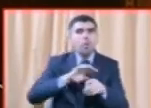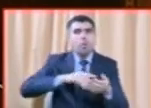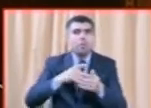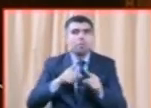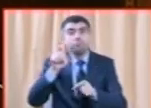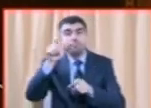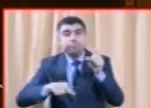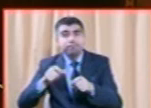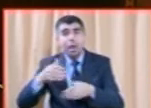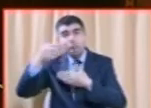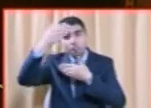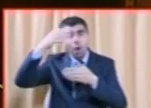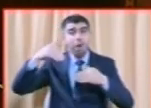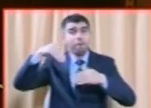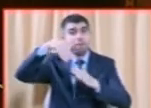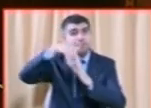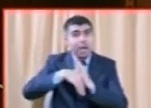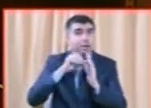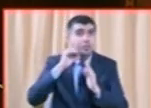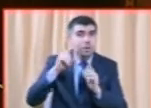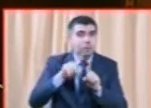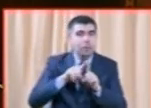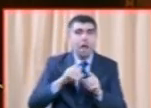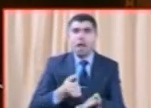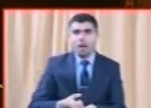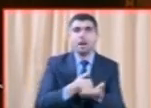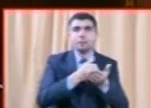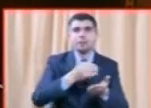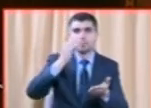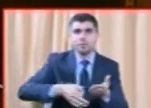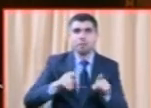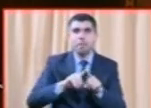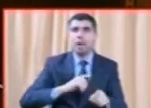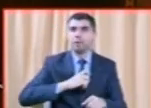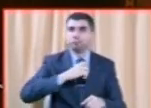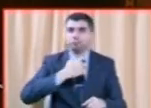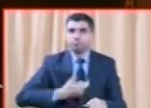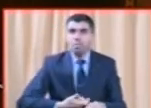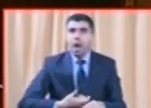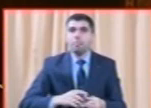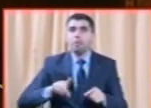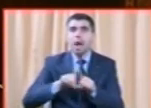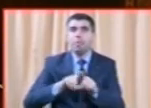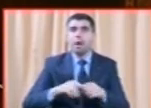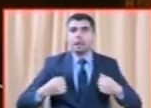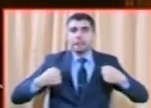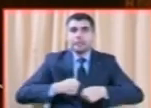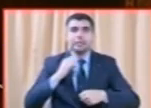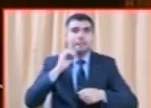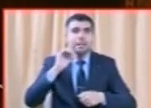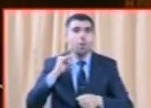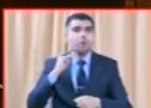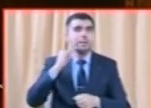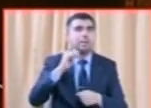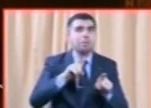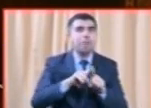المواطن أولا ثم إلى مهنة المحاماة، وتم إرجاع يعني البدلة إلى أناقتها باسترجاعها